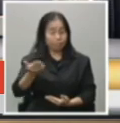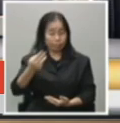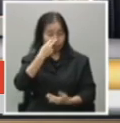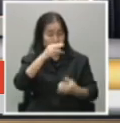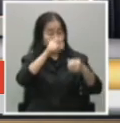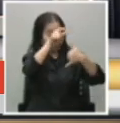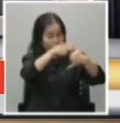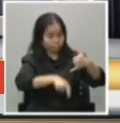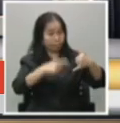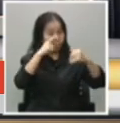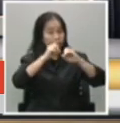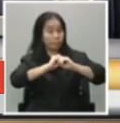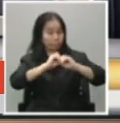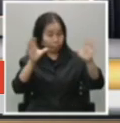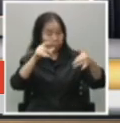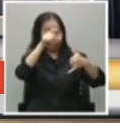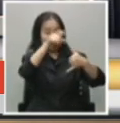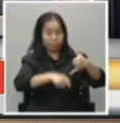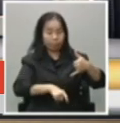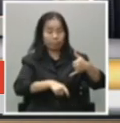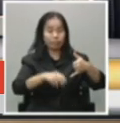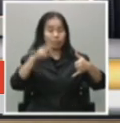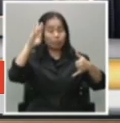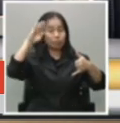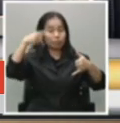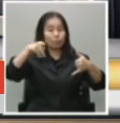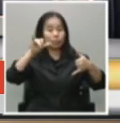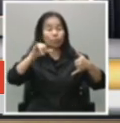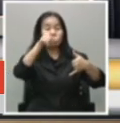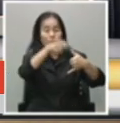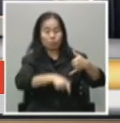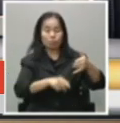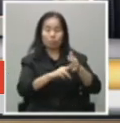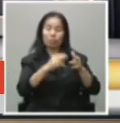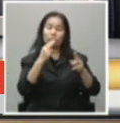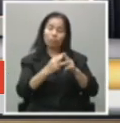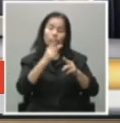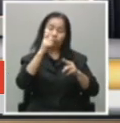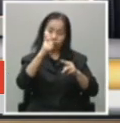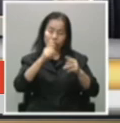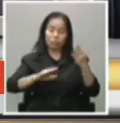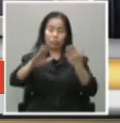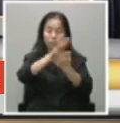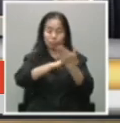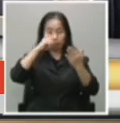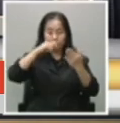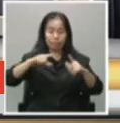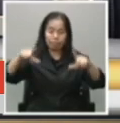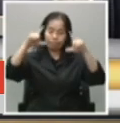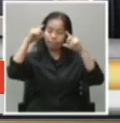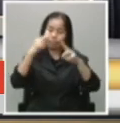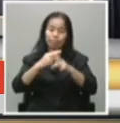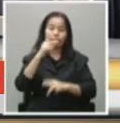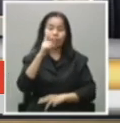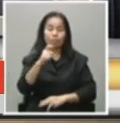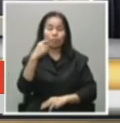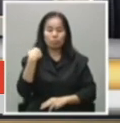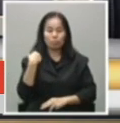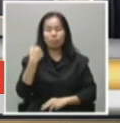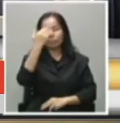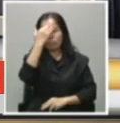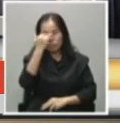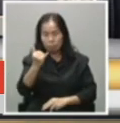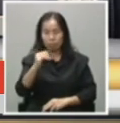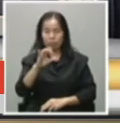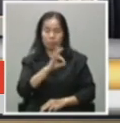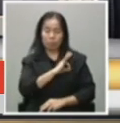กรรมของพลเอกประยุทธ์จันทร์โอชานำมาซึ่งความเสียหายของประเทศอย่างไรบ้างทำไมสมาชิกทุ